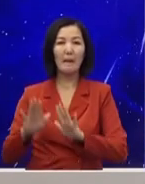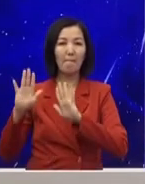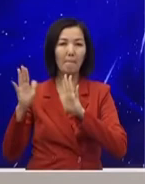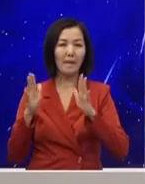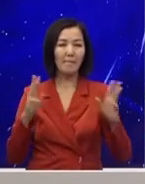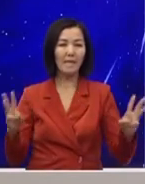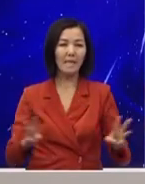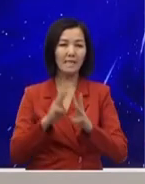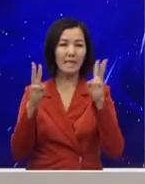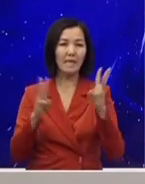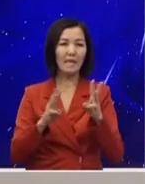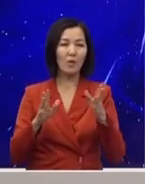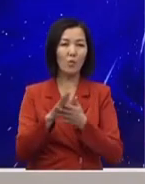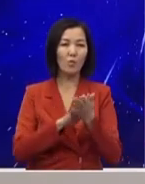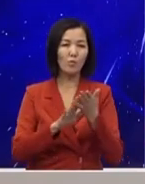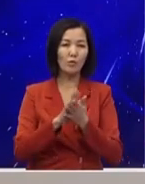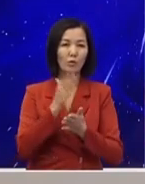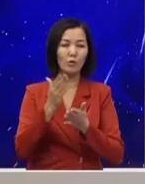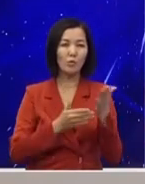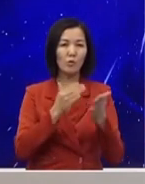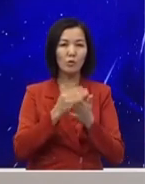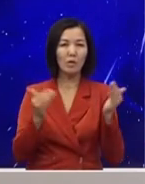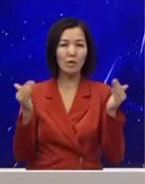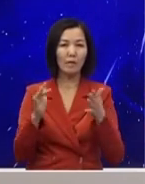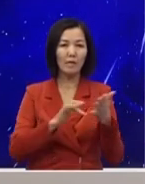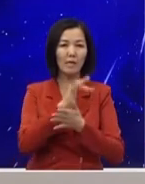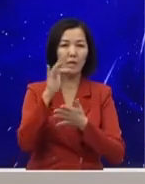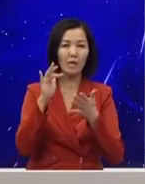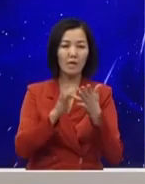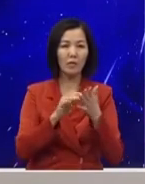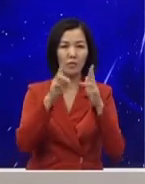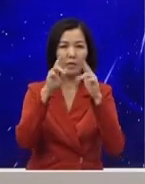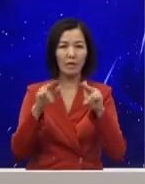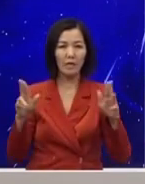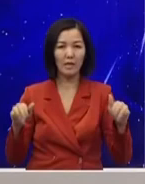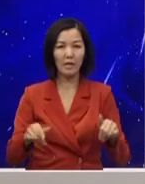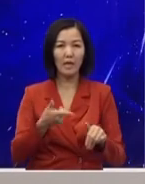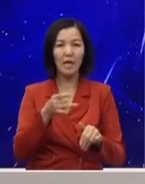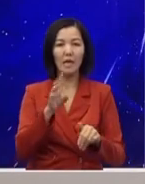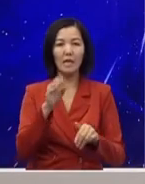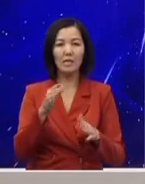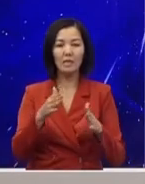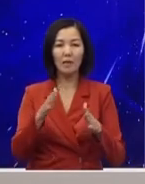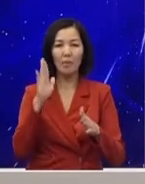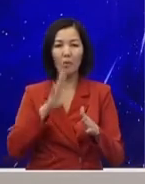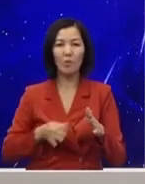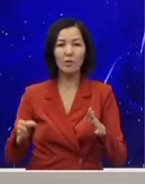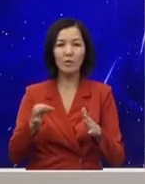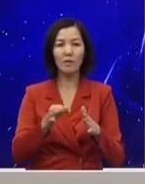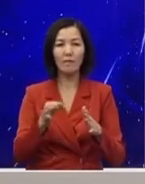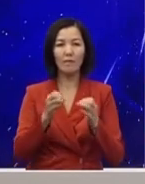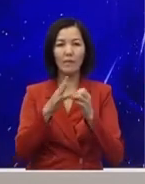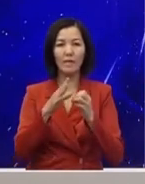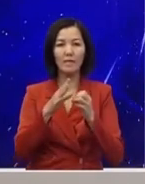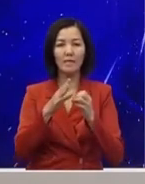Пламенная стихия уничтожила палаточный городок. Новый пожар в лагере мигрантов на греческом острове Самос уничтожил 15